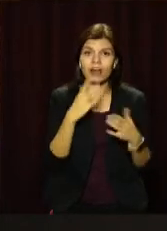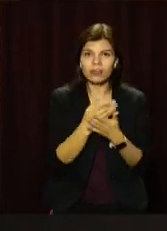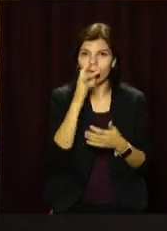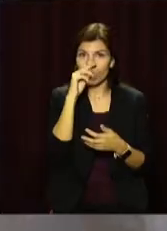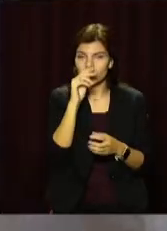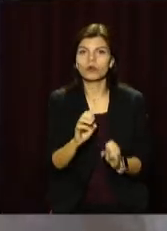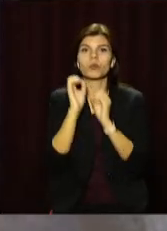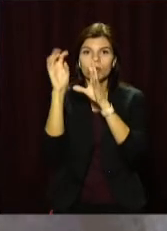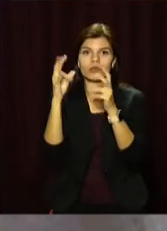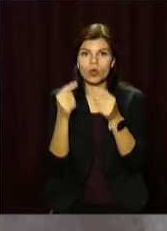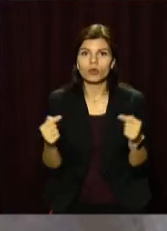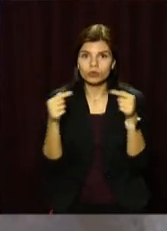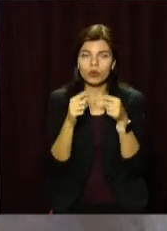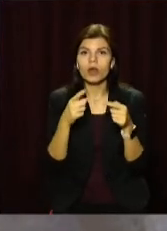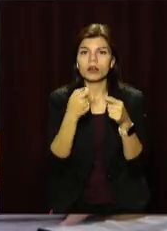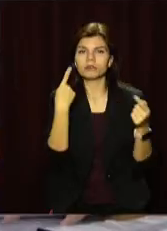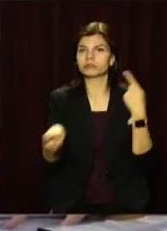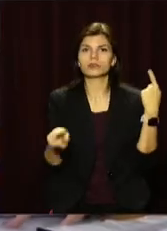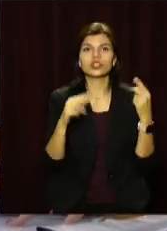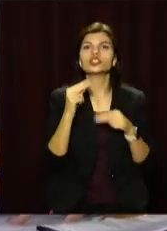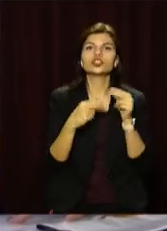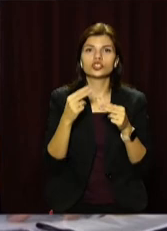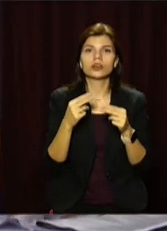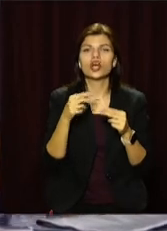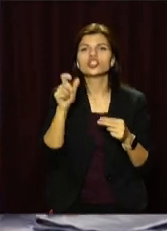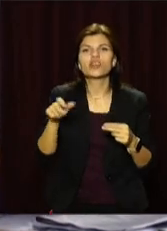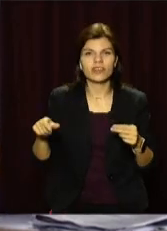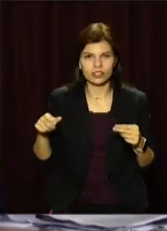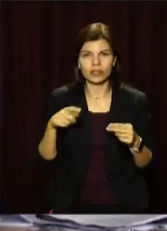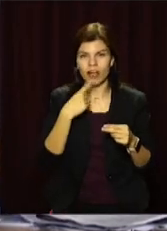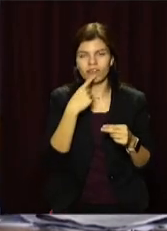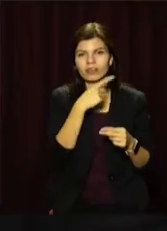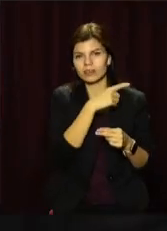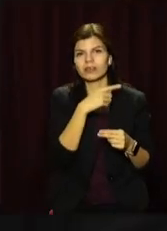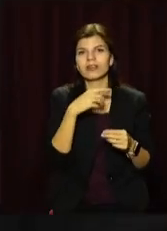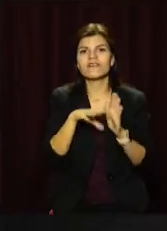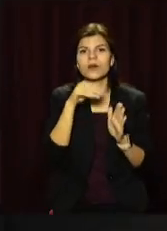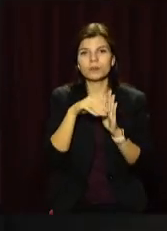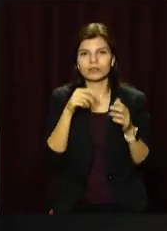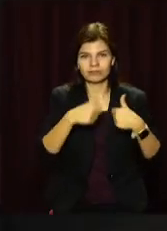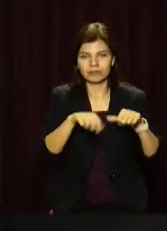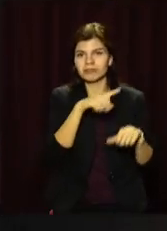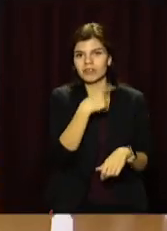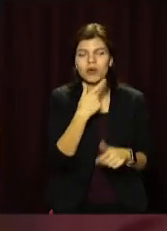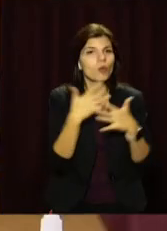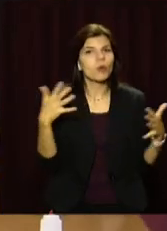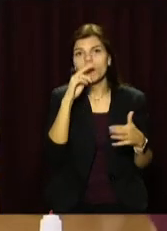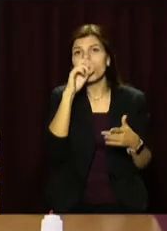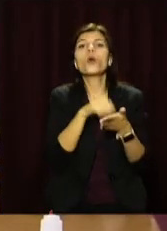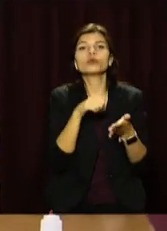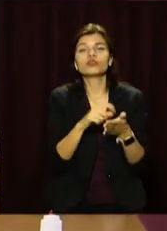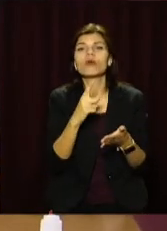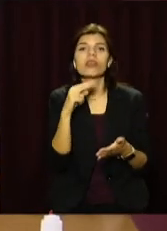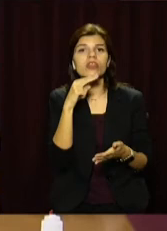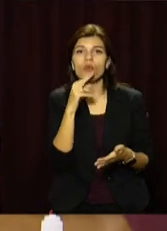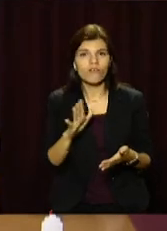розбіжності виникають через людський фактор, кажуть в міському виборчкомі. Більшість помилок через неуважність та низьку кваліфікацію